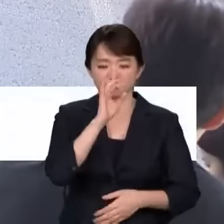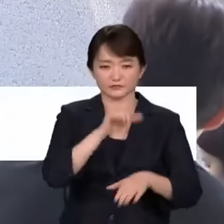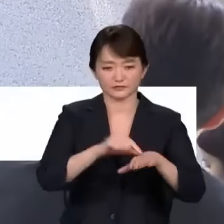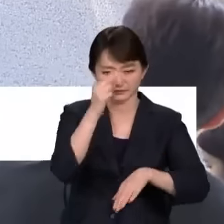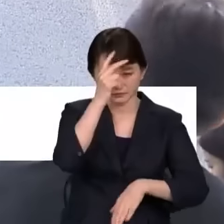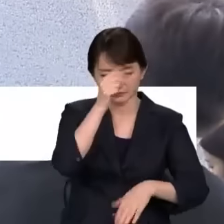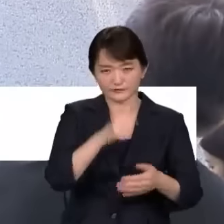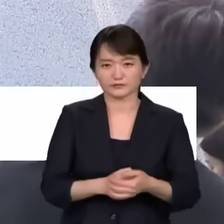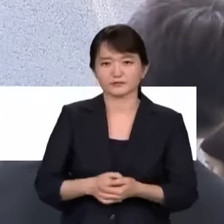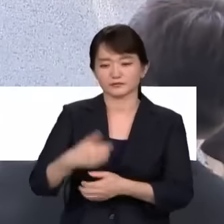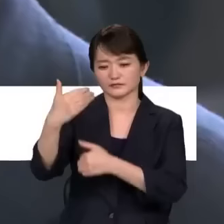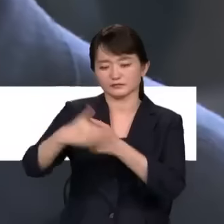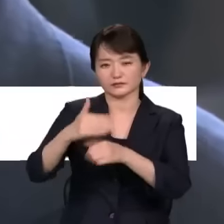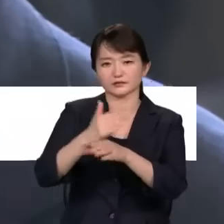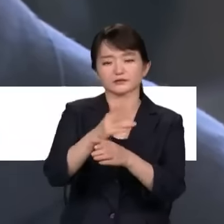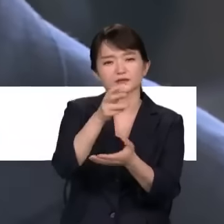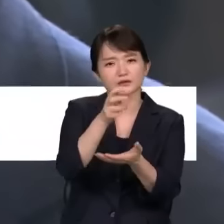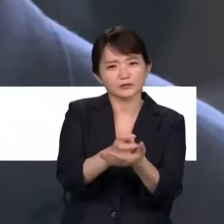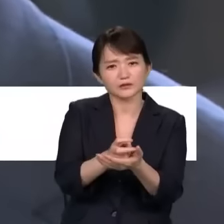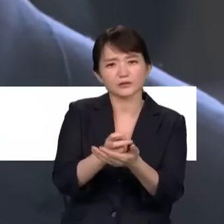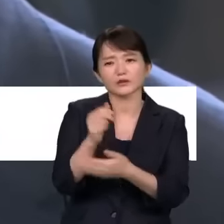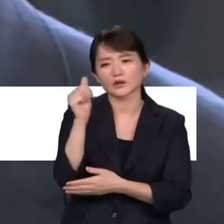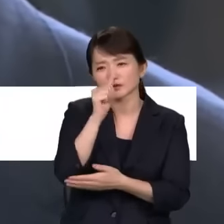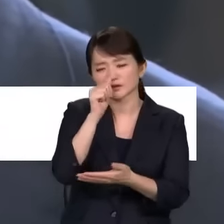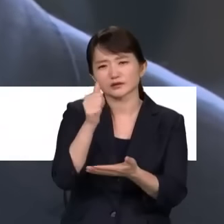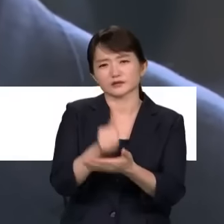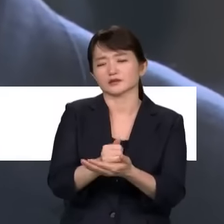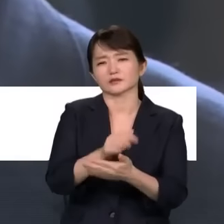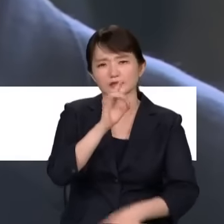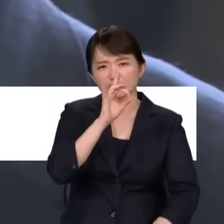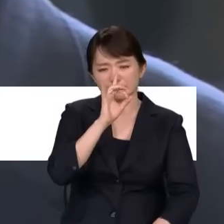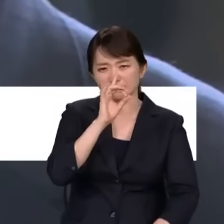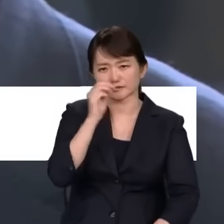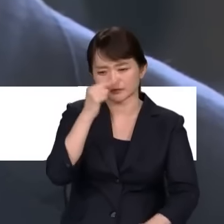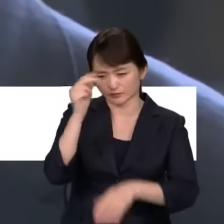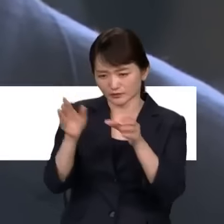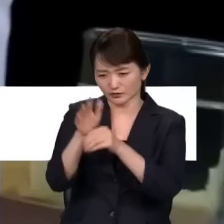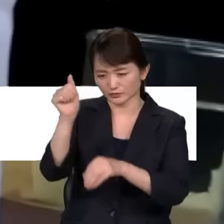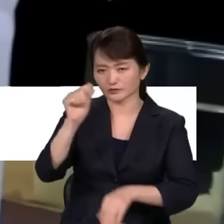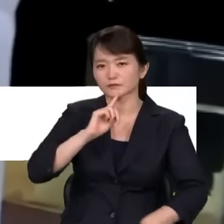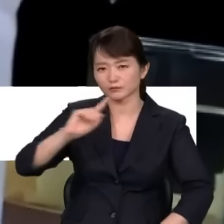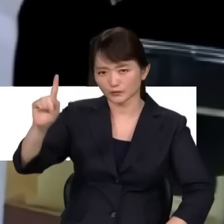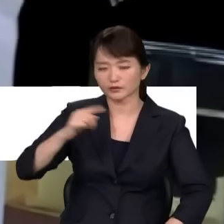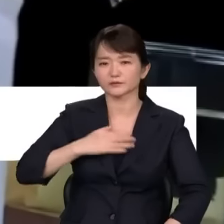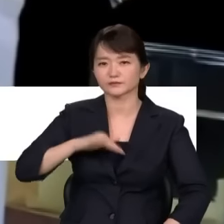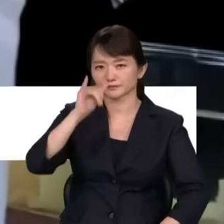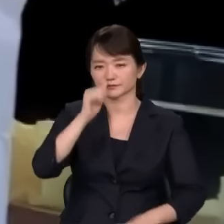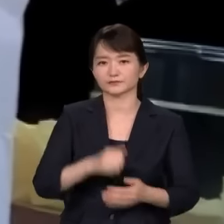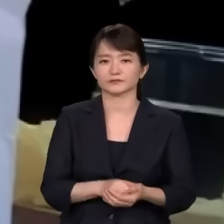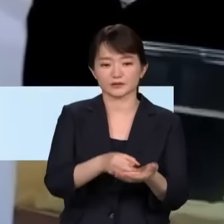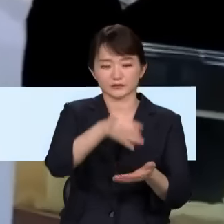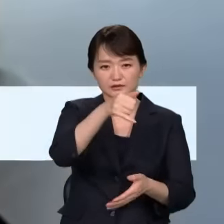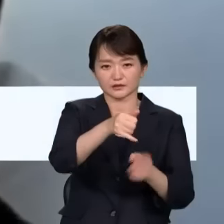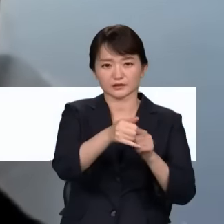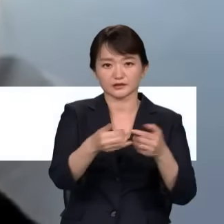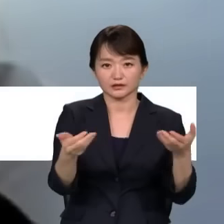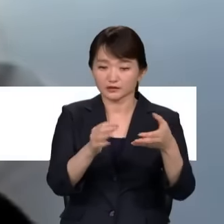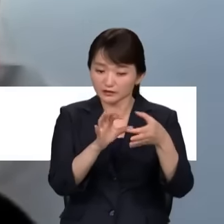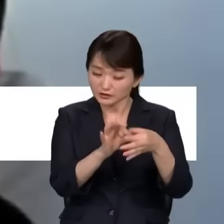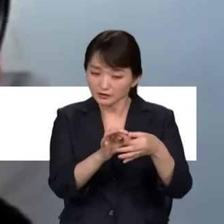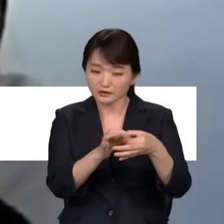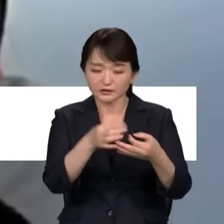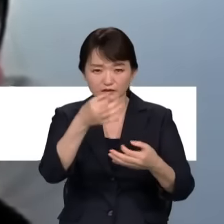물론 알선수재도 적용할 수 없다고 이원석 총장에게 보고한 걸로 파악됐습니다. 명품백 등이 직무 관련성이나